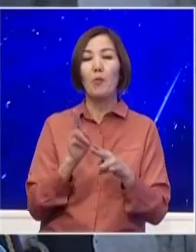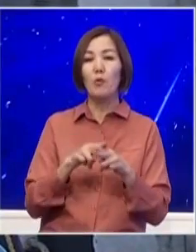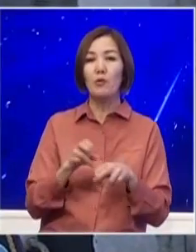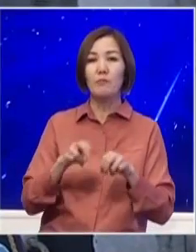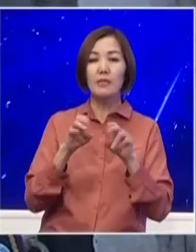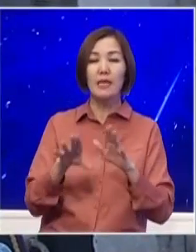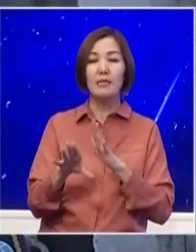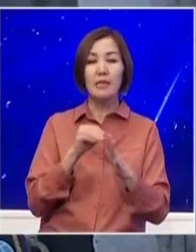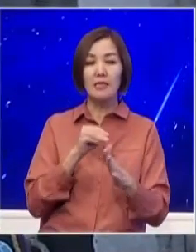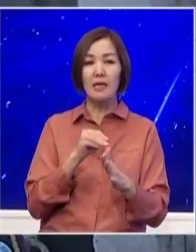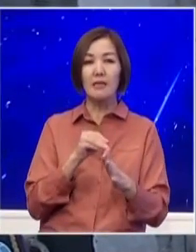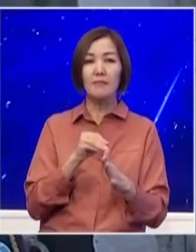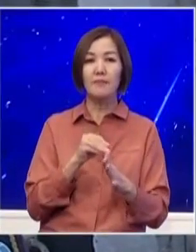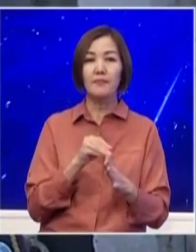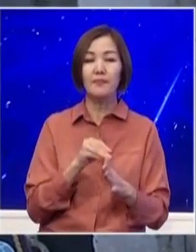мамандықты таңдаған себебім